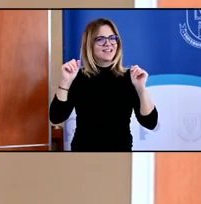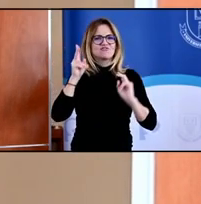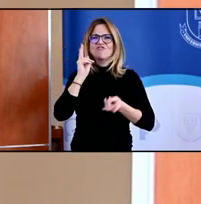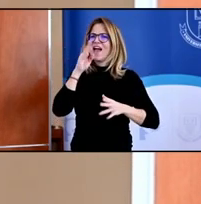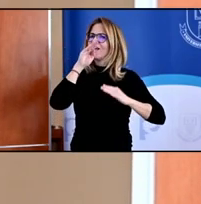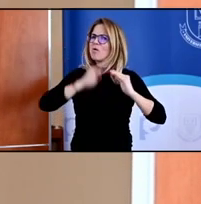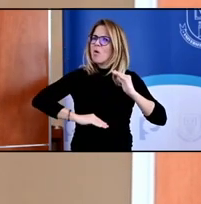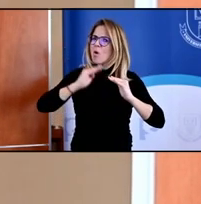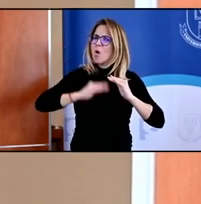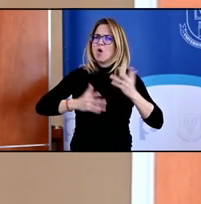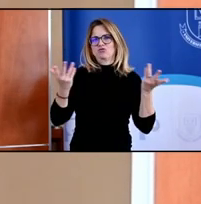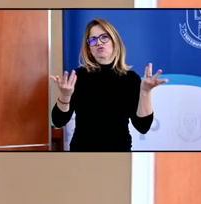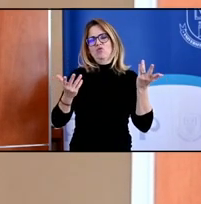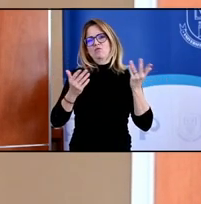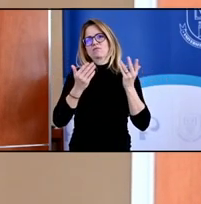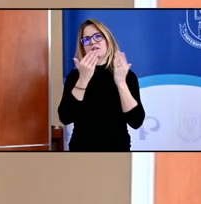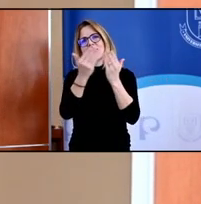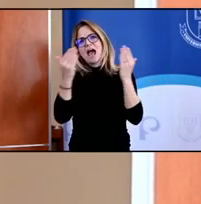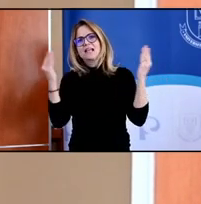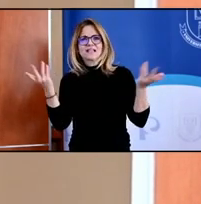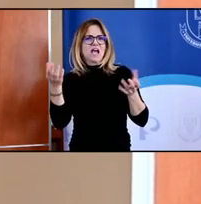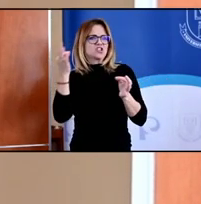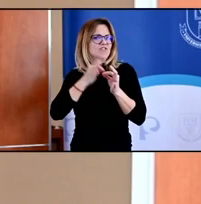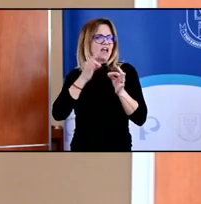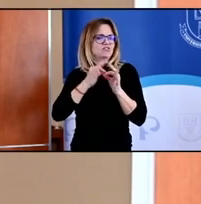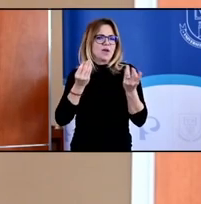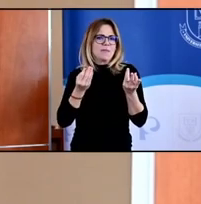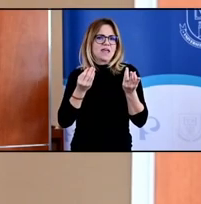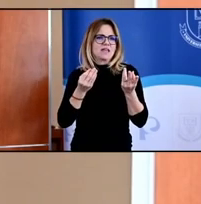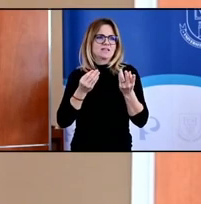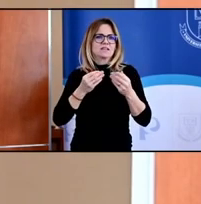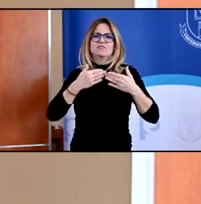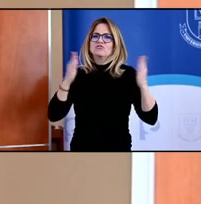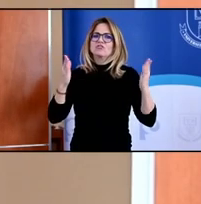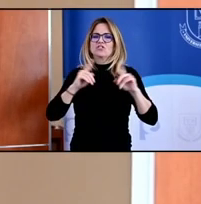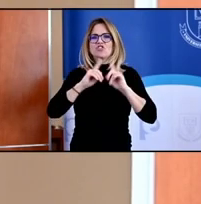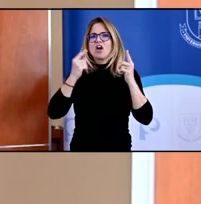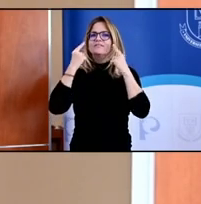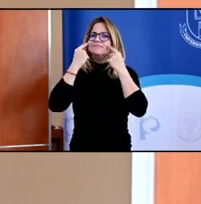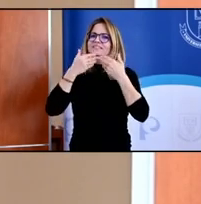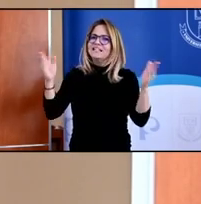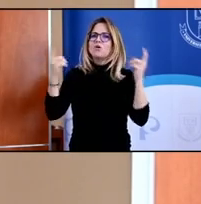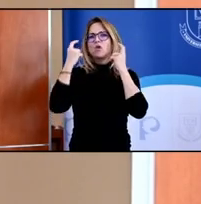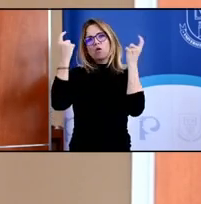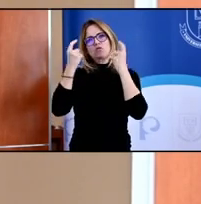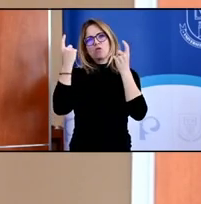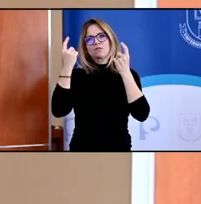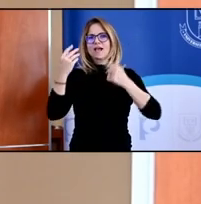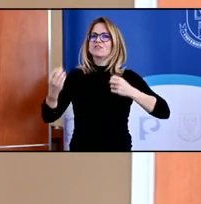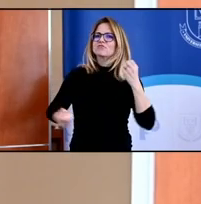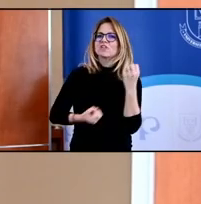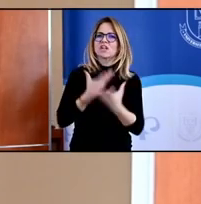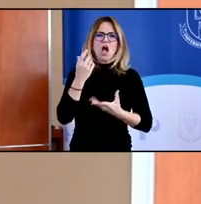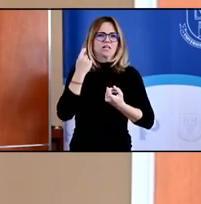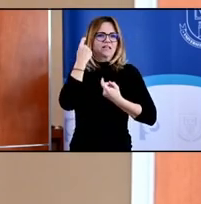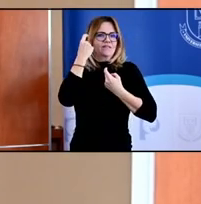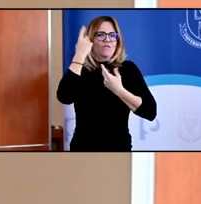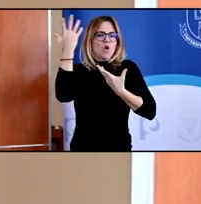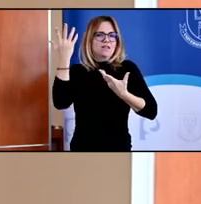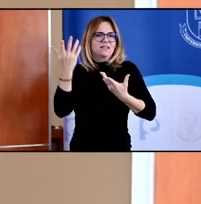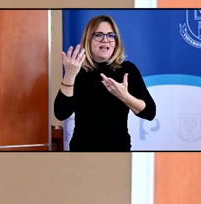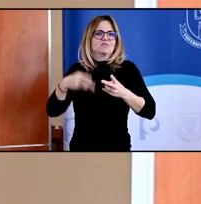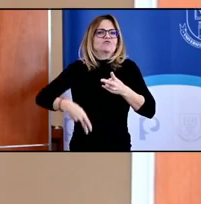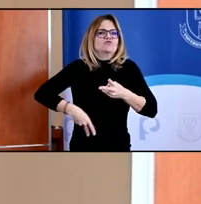egy kiállítást bárkinek hanem egyszerűen csak nyitott gondolkodás kell kreativitás és és segítőkész